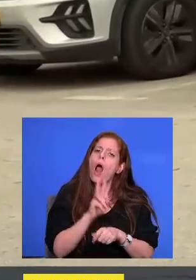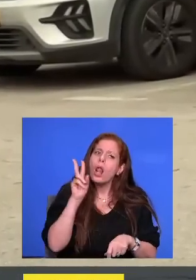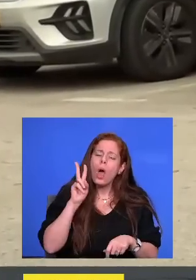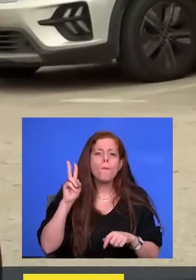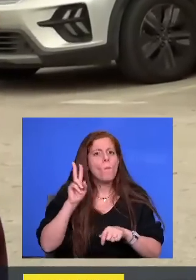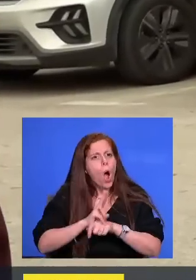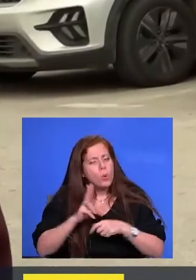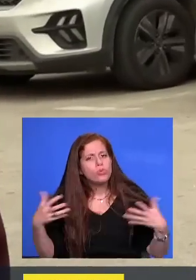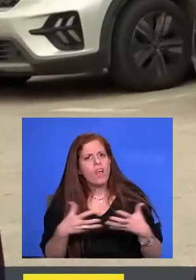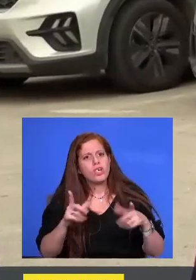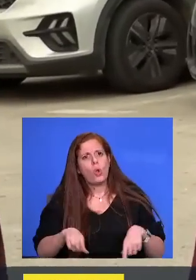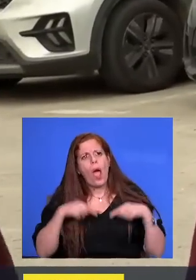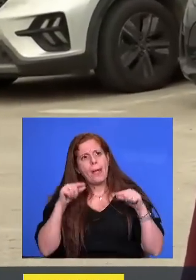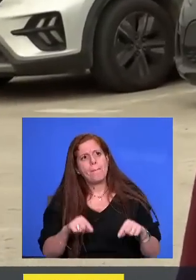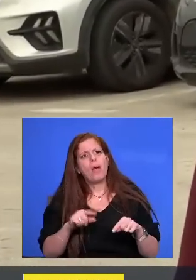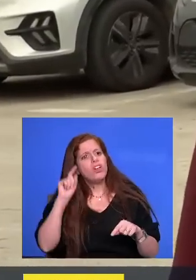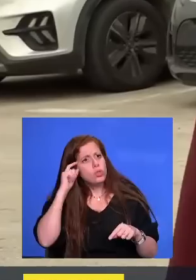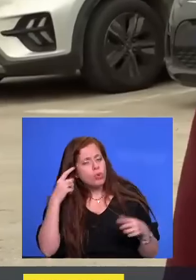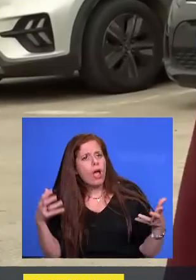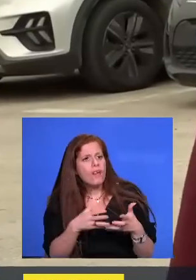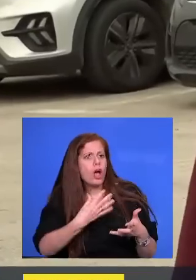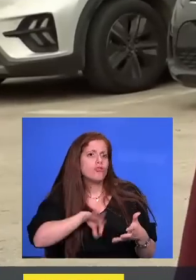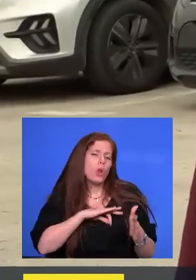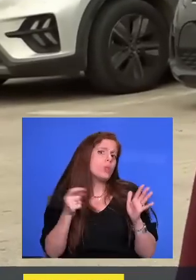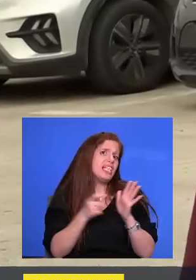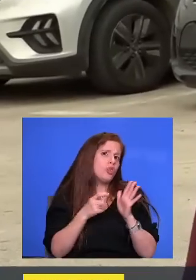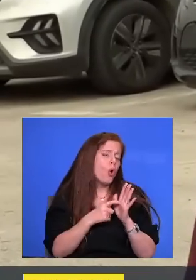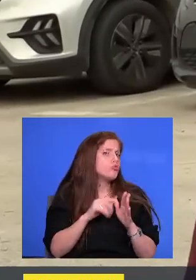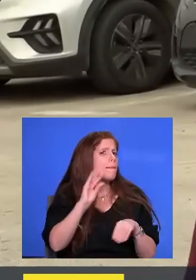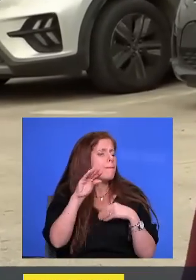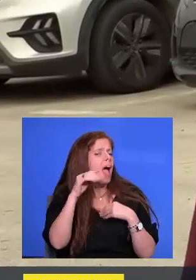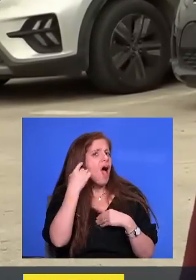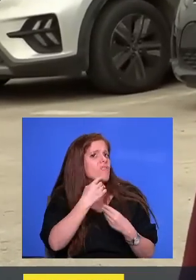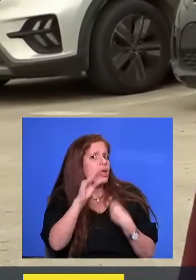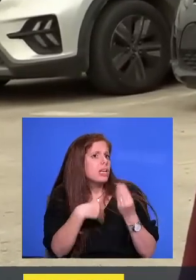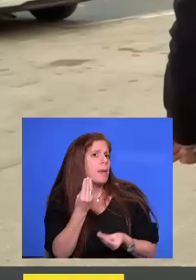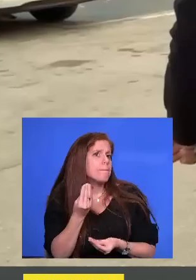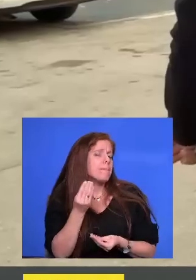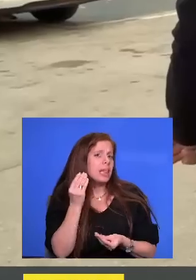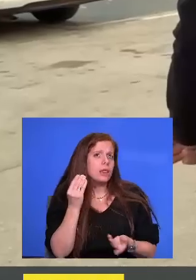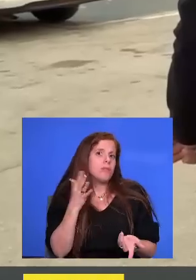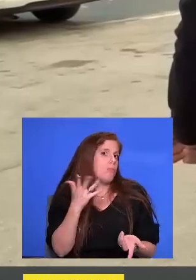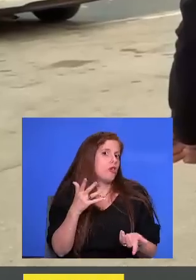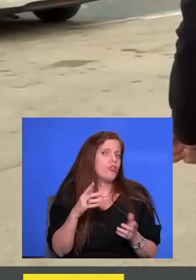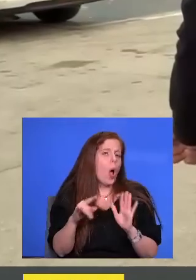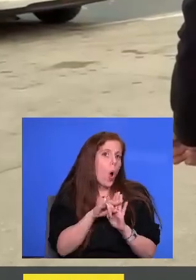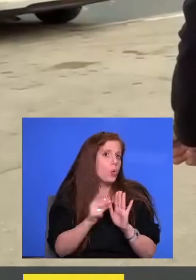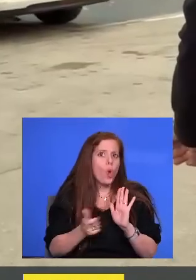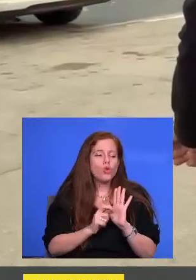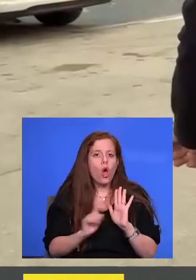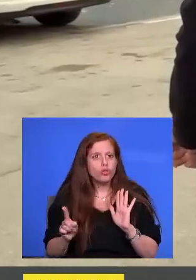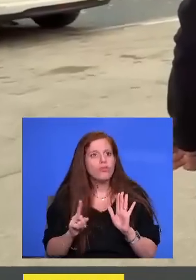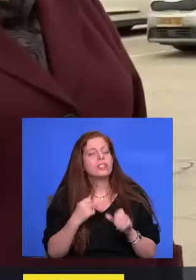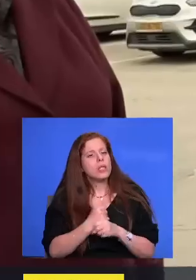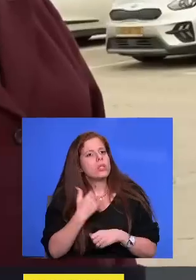בה, ולדאוג שהחברה שלנו תדרוש מעברייני מין את מה שלצערנו החוק לא דורש מהם. וזה לעשות תהליך אמיתי